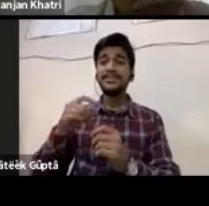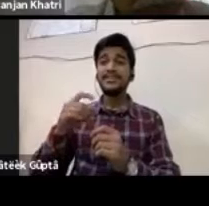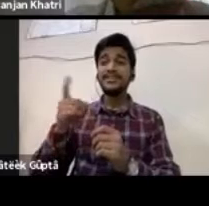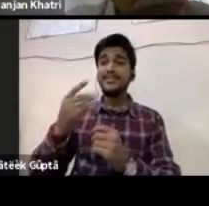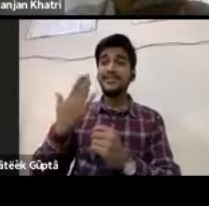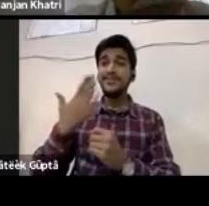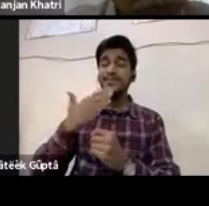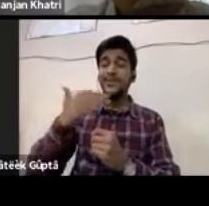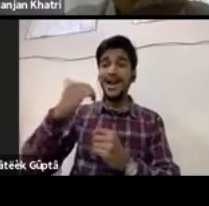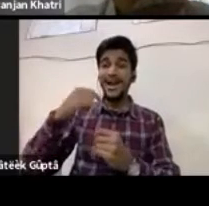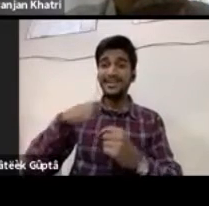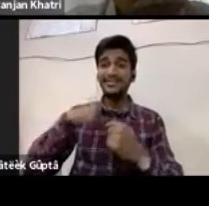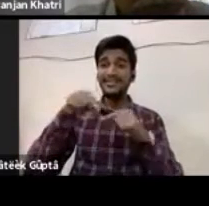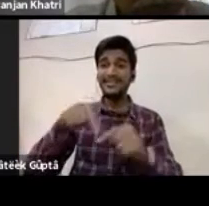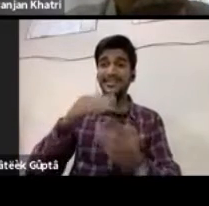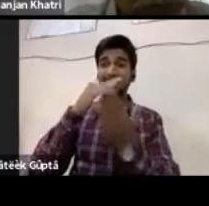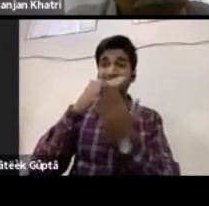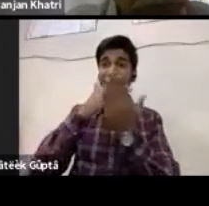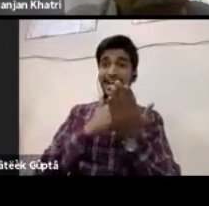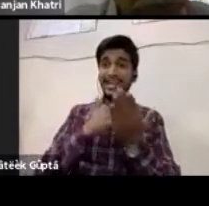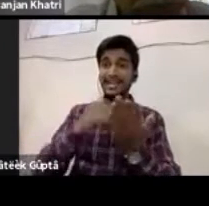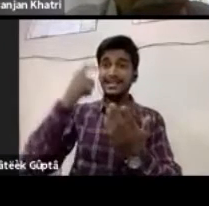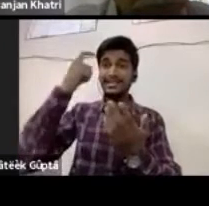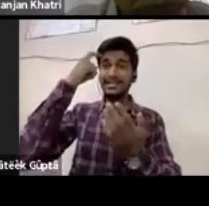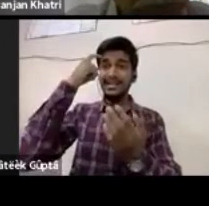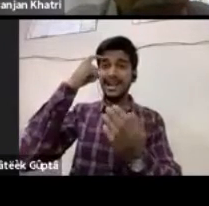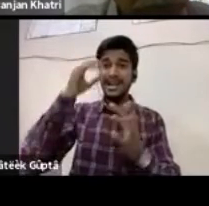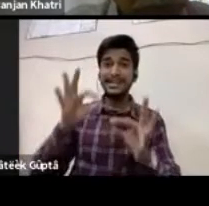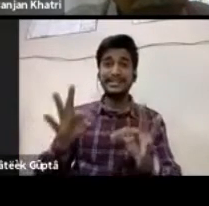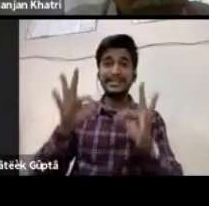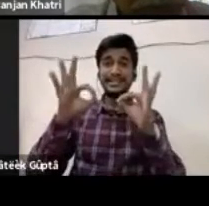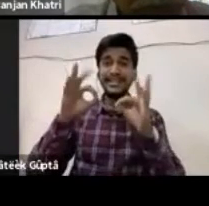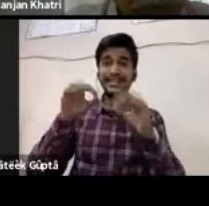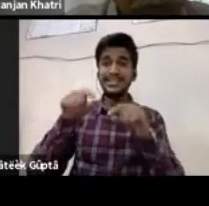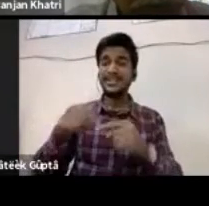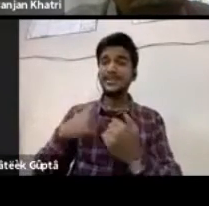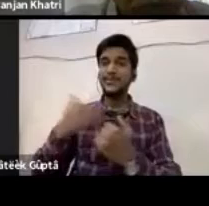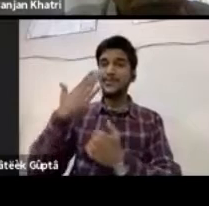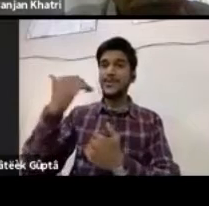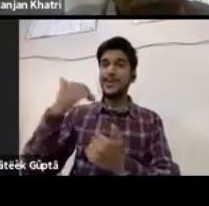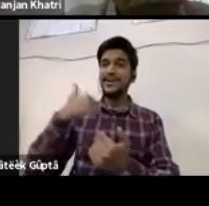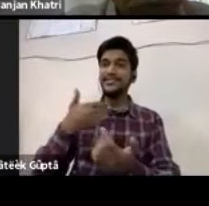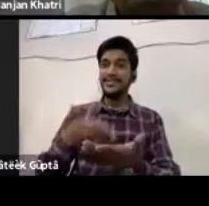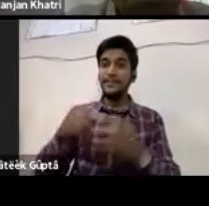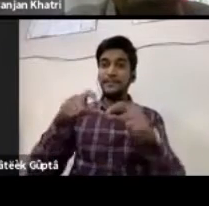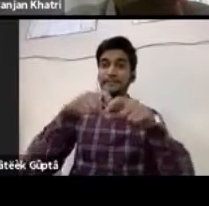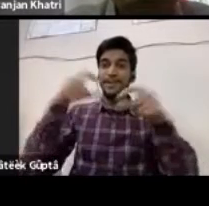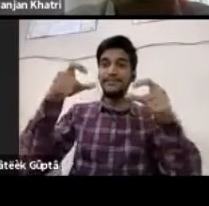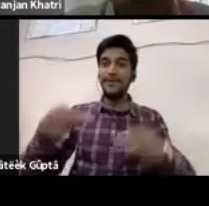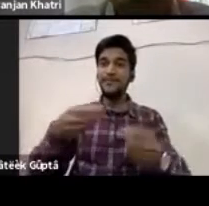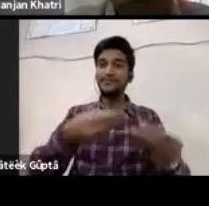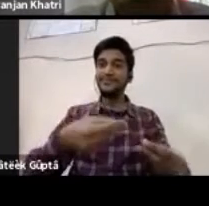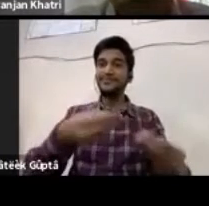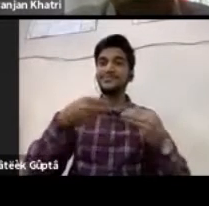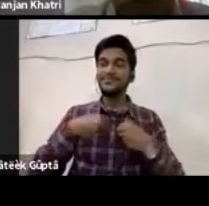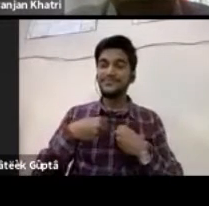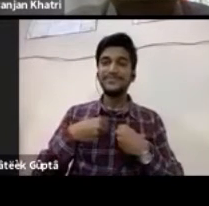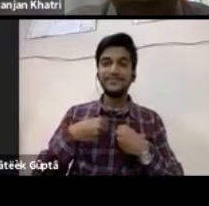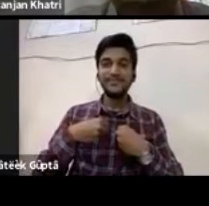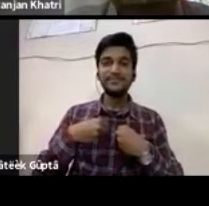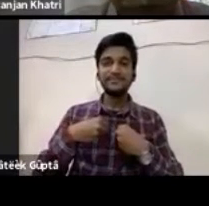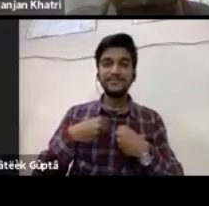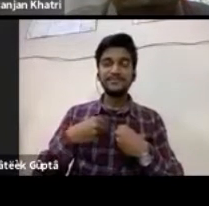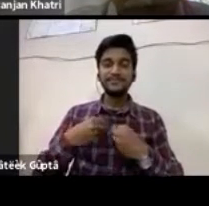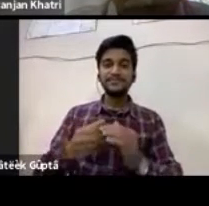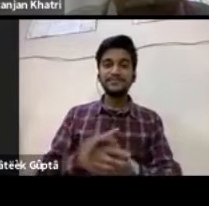ऑफ टैलेंटेड दिव्यांगजन ए प्लेटफॉर्म। और जाहिर